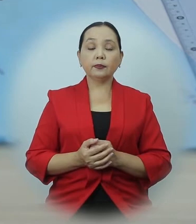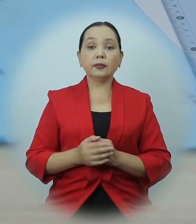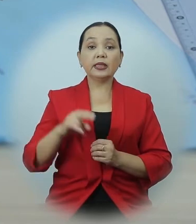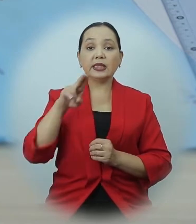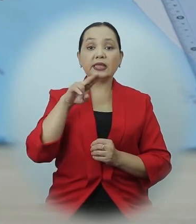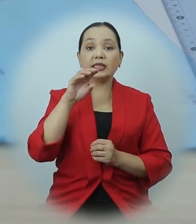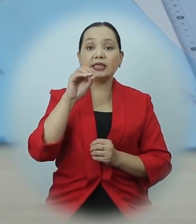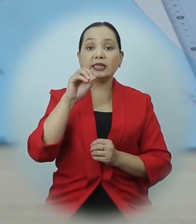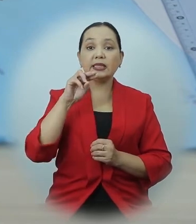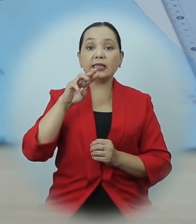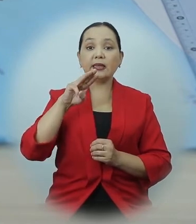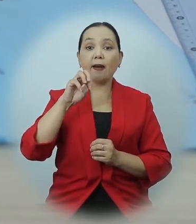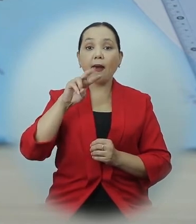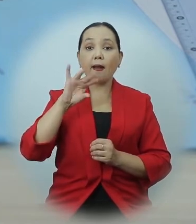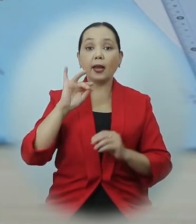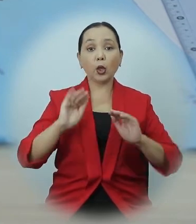деталь юбочки.